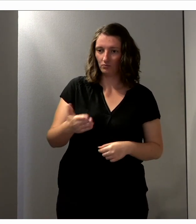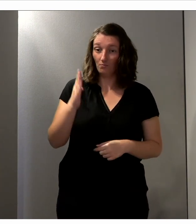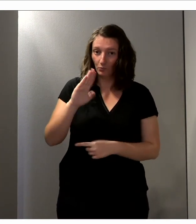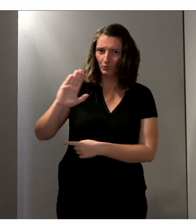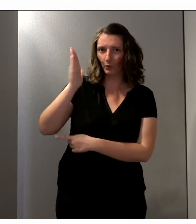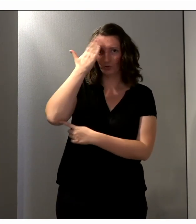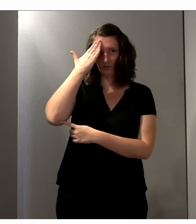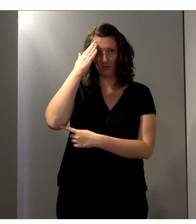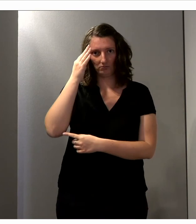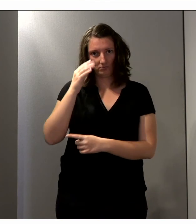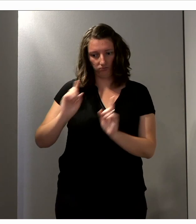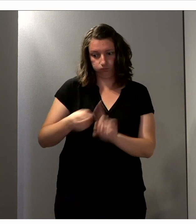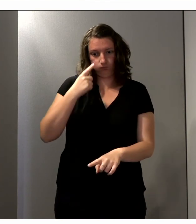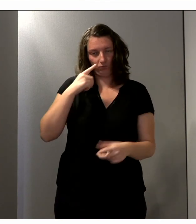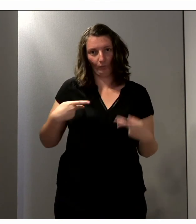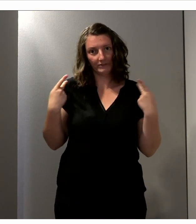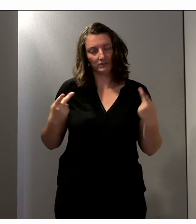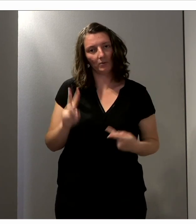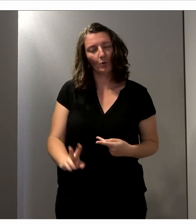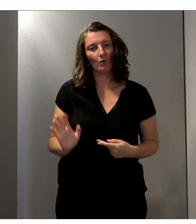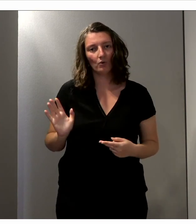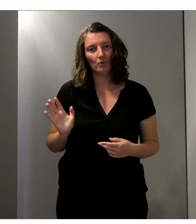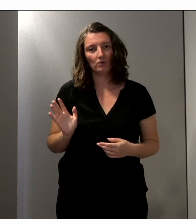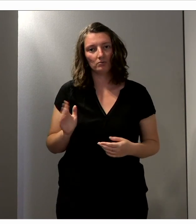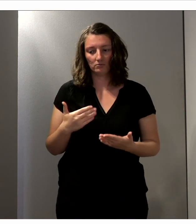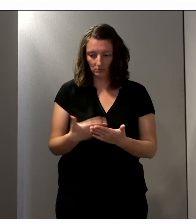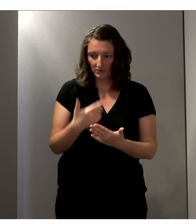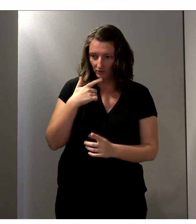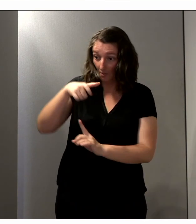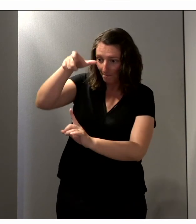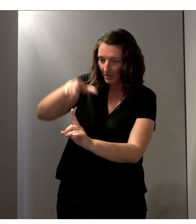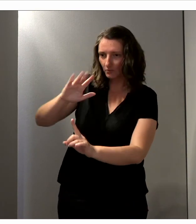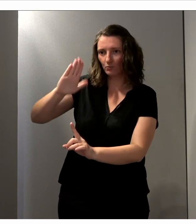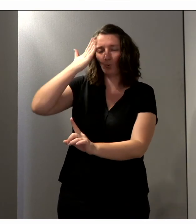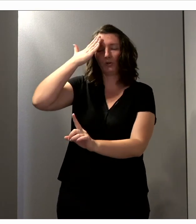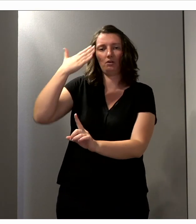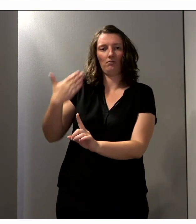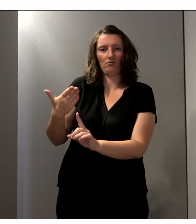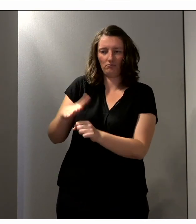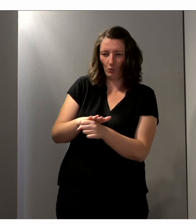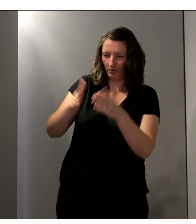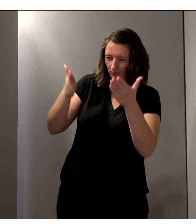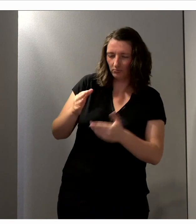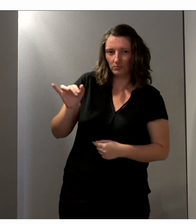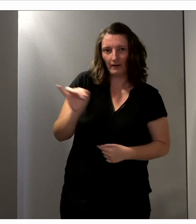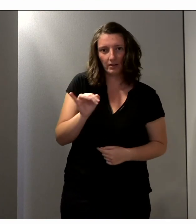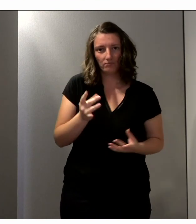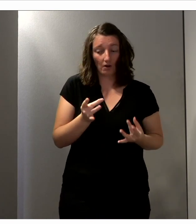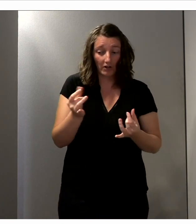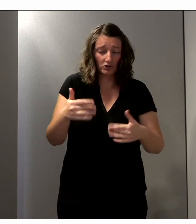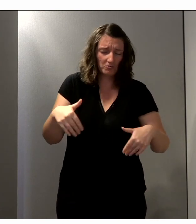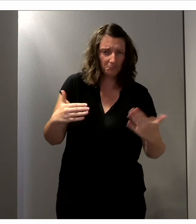appelle existentiels, c'est-à-dire celle qui consiste à reconnaître la personne dans son entièreté avec ses